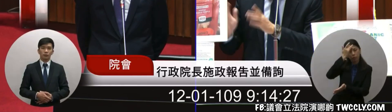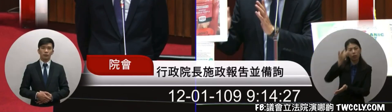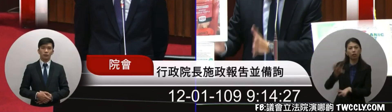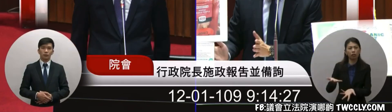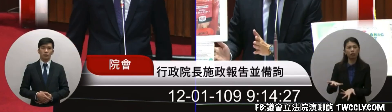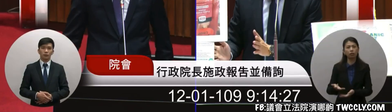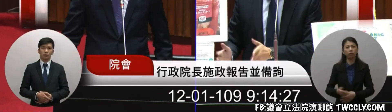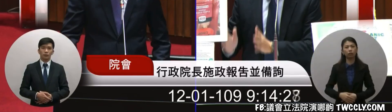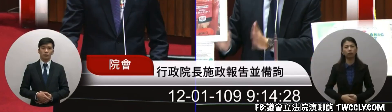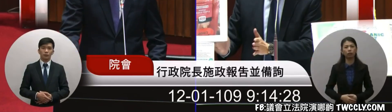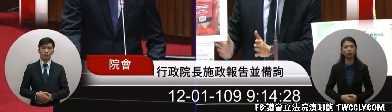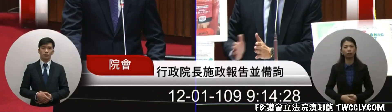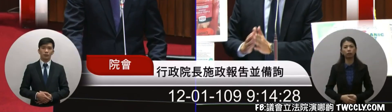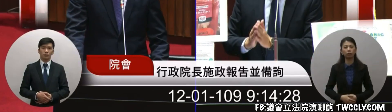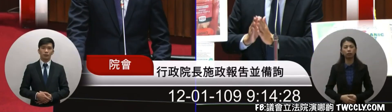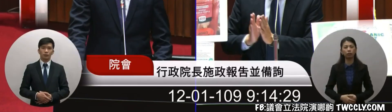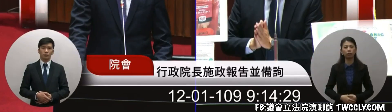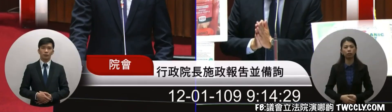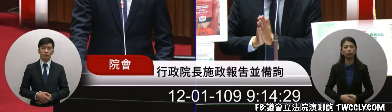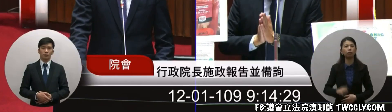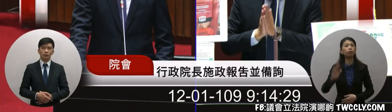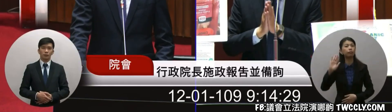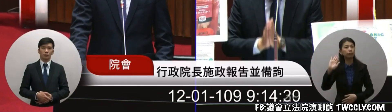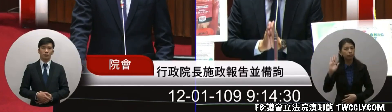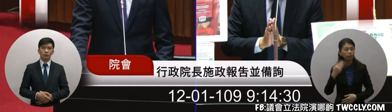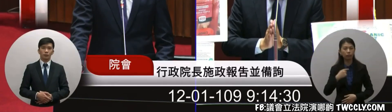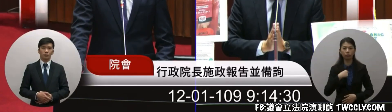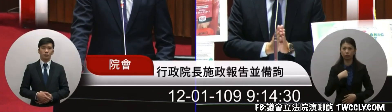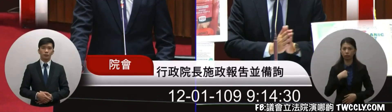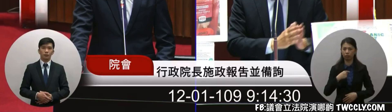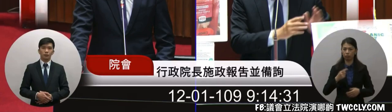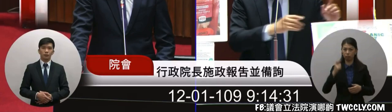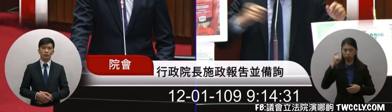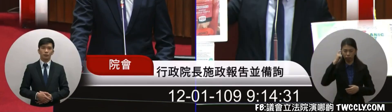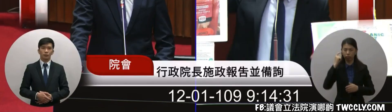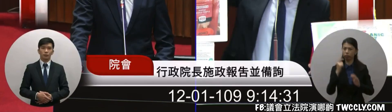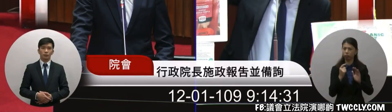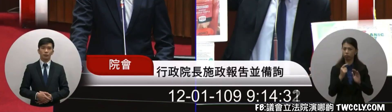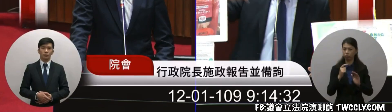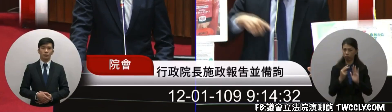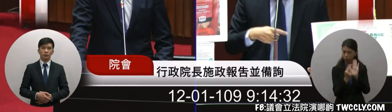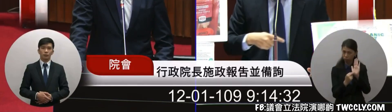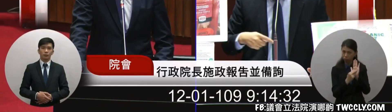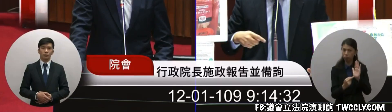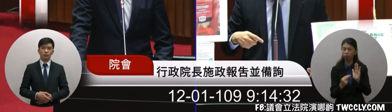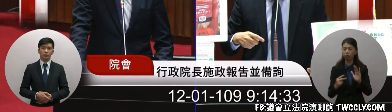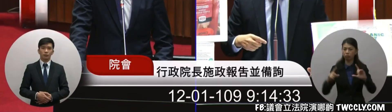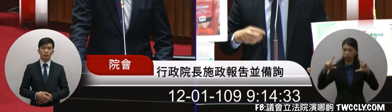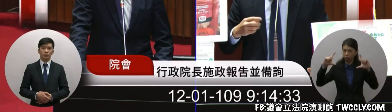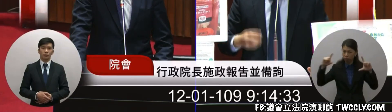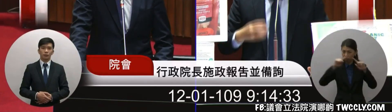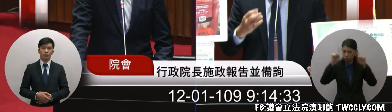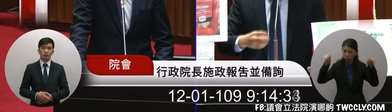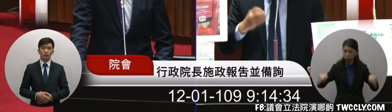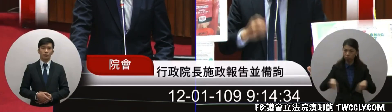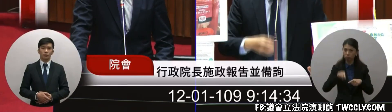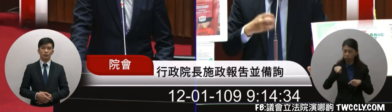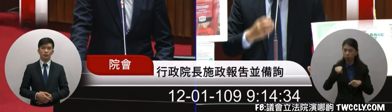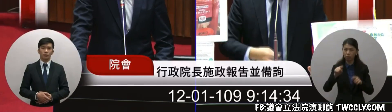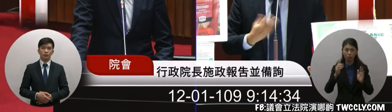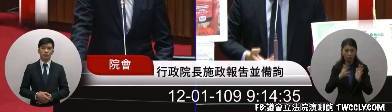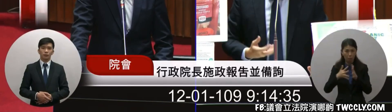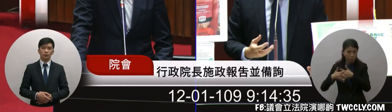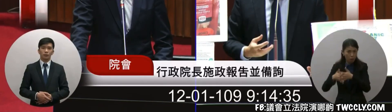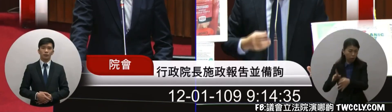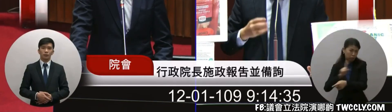碍在做嘛，好，找他麻烦。可是我要强调的是说，我们看到我们这些板子上这些东西，就是说美国自己在